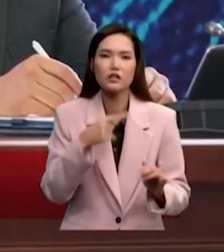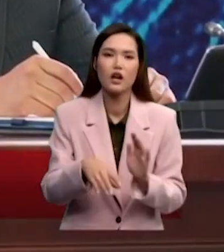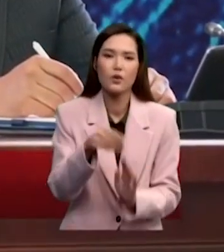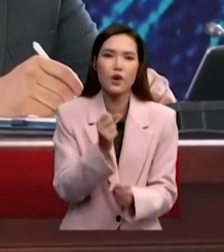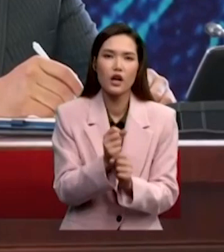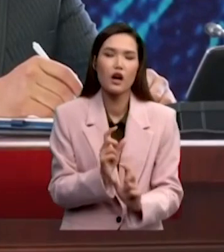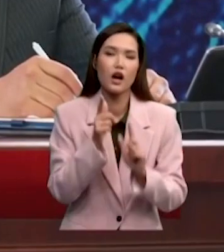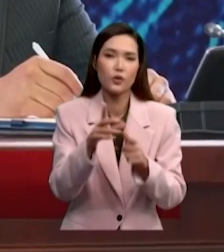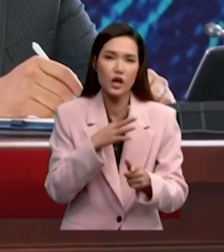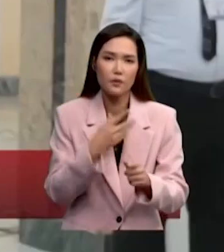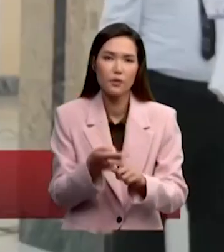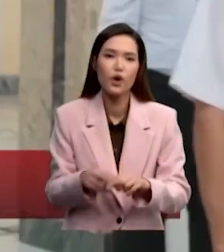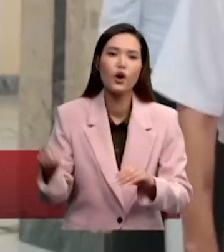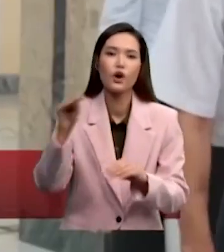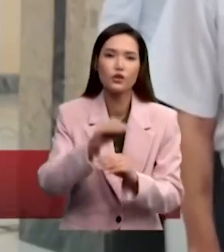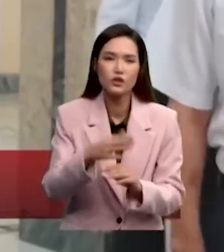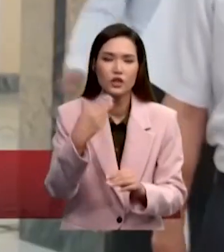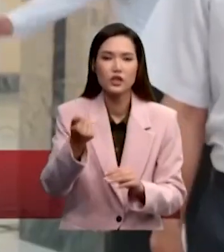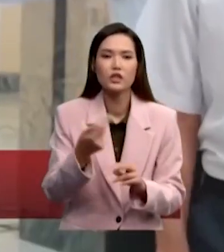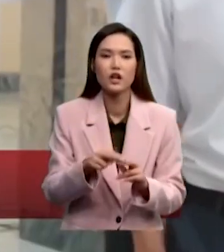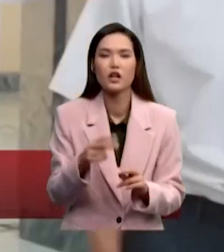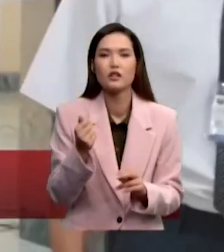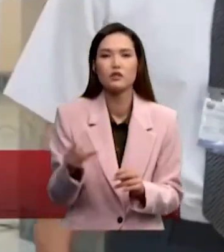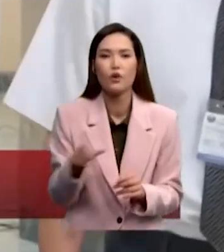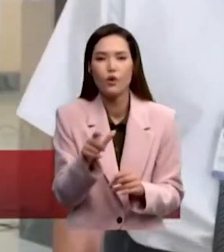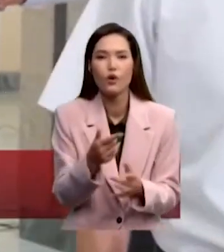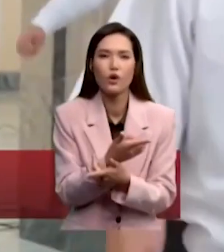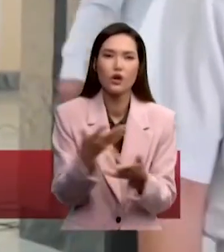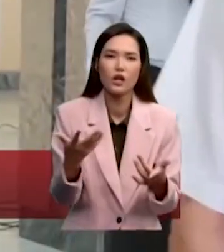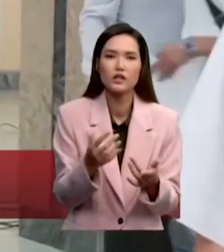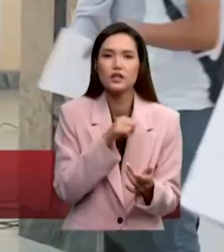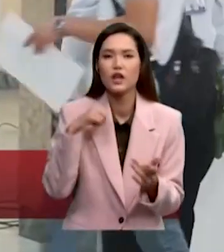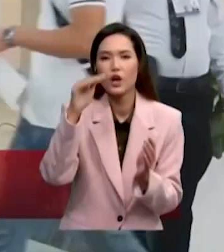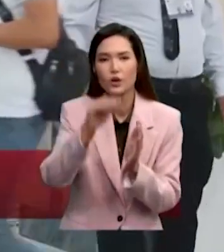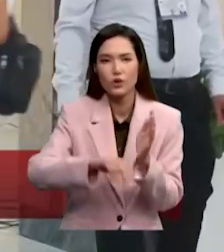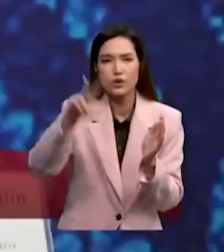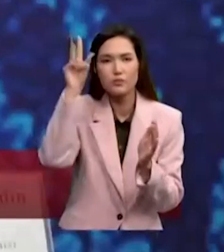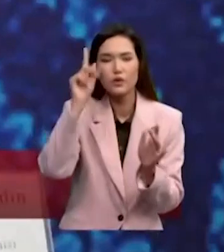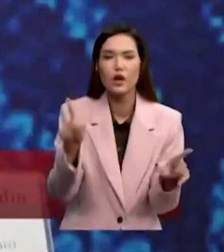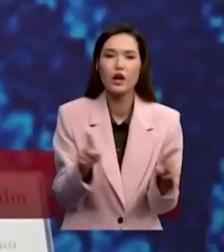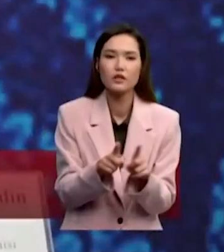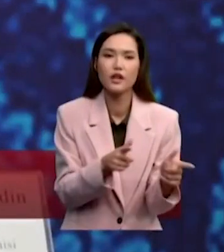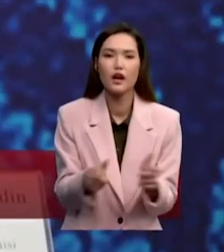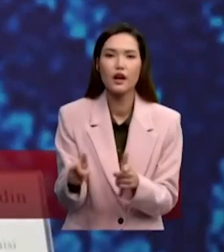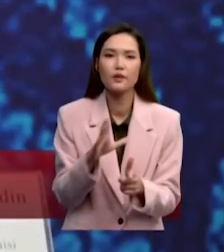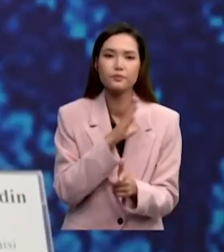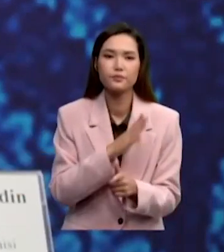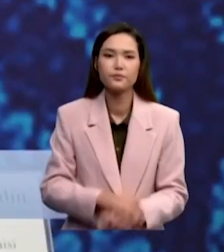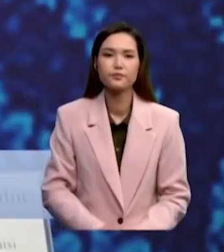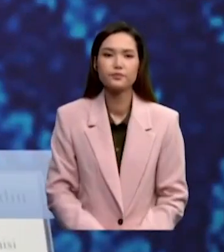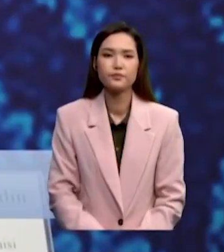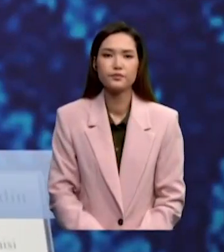есептеледі. Сонымен қатар, бұл Өзбекстан тарихындағы сайлаушылардың белсенділігі ең төмен болған саяси науқан атанды. Сайлаушылардың